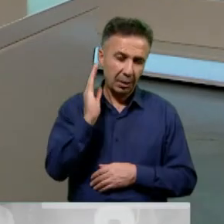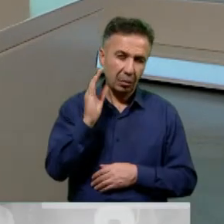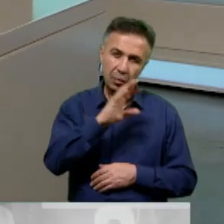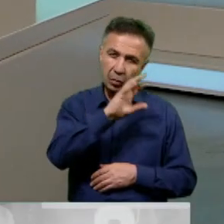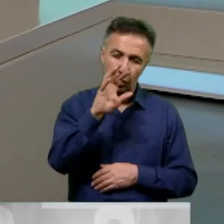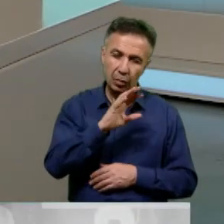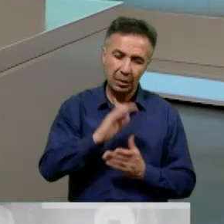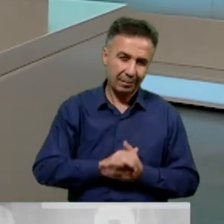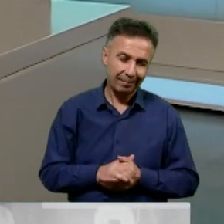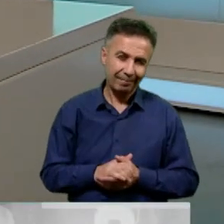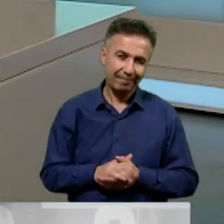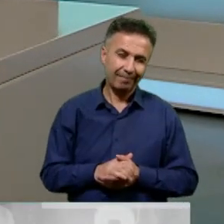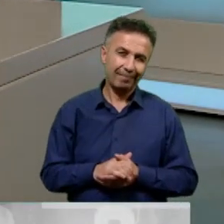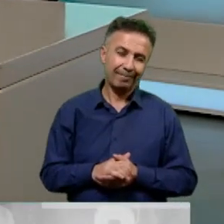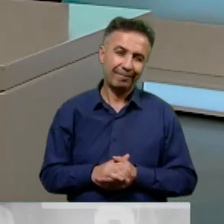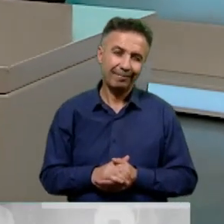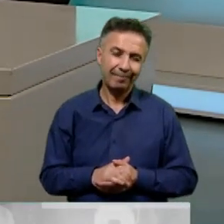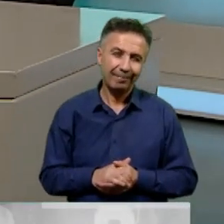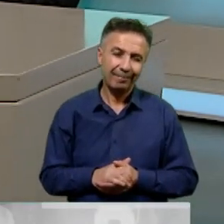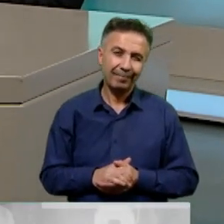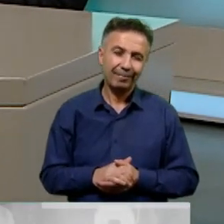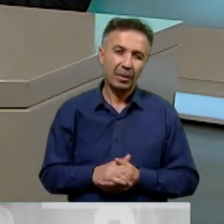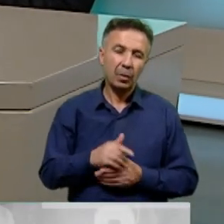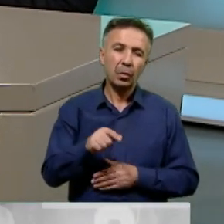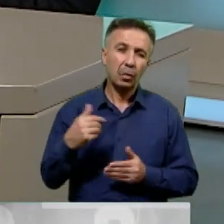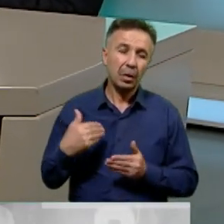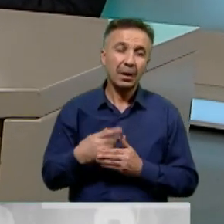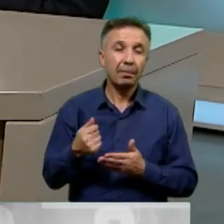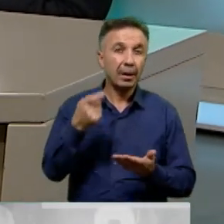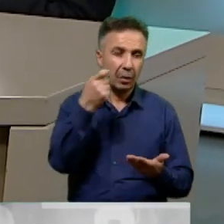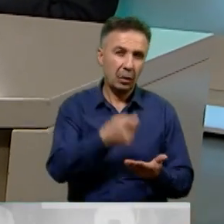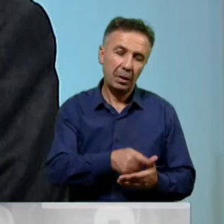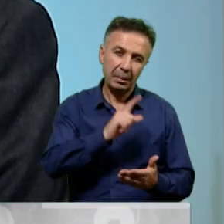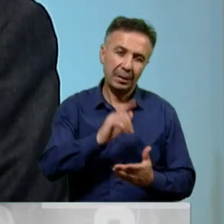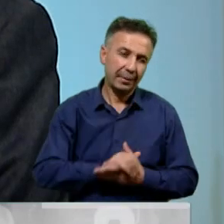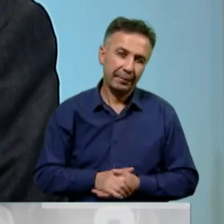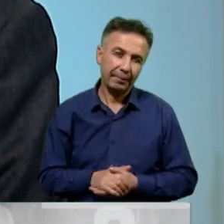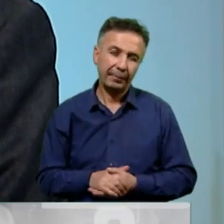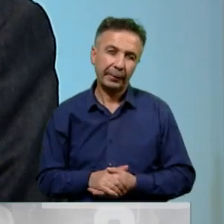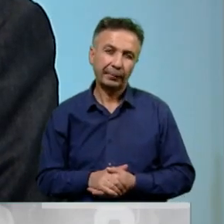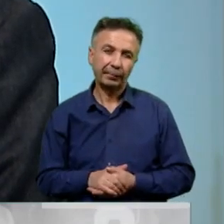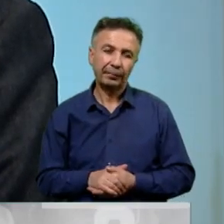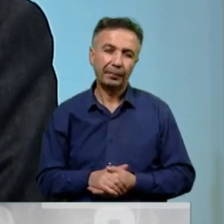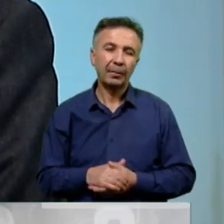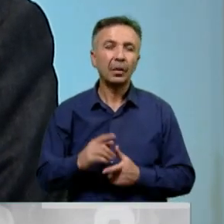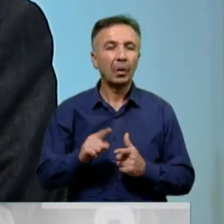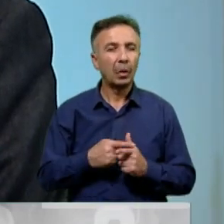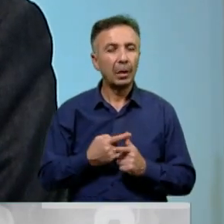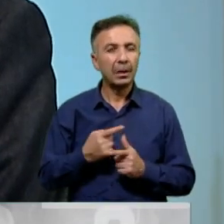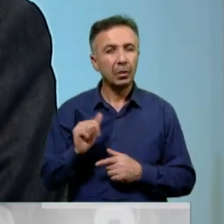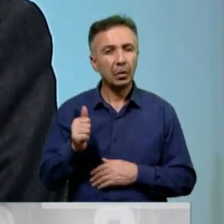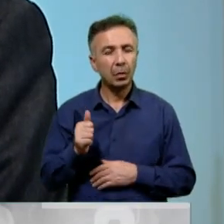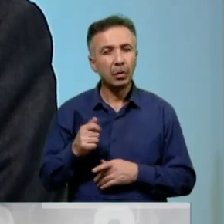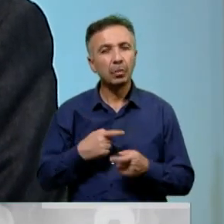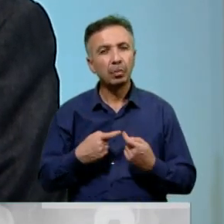Falanca ülke mesela günde bilmem şu kadar para ödemeniz gerekiyor. Otelin günlük masrafı